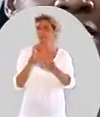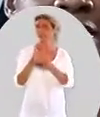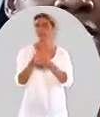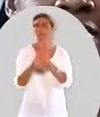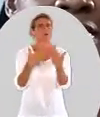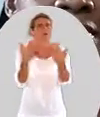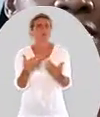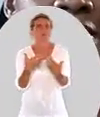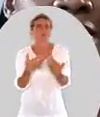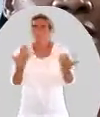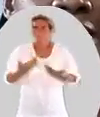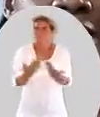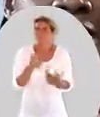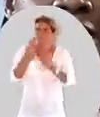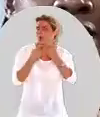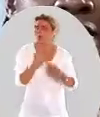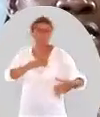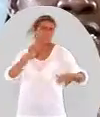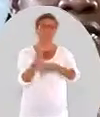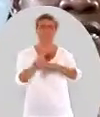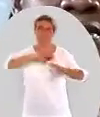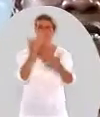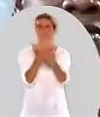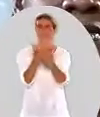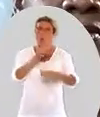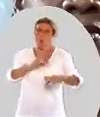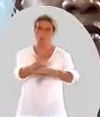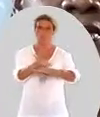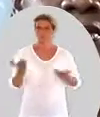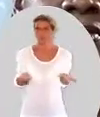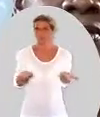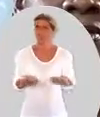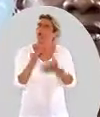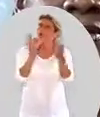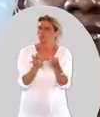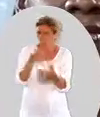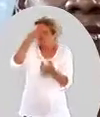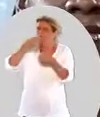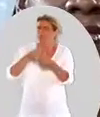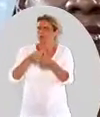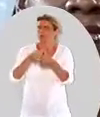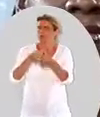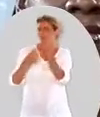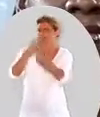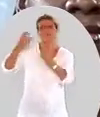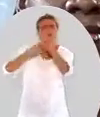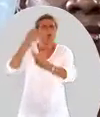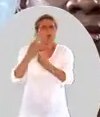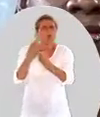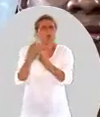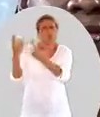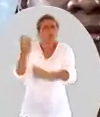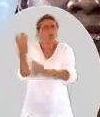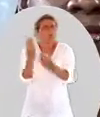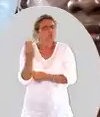refus de la violence sous toutes ses formes souvenons-nous que cette violence n'est que l'expression de mal plus